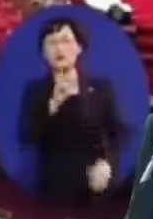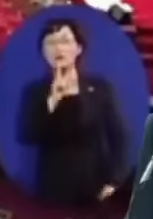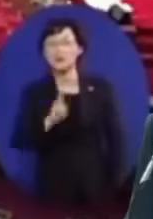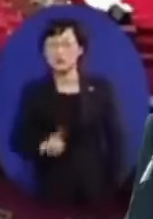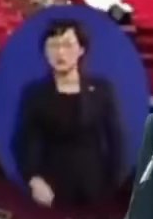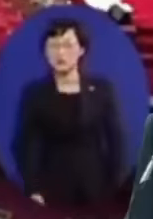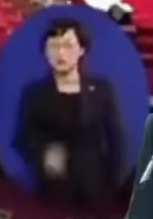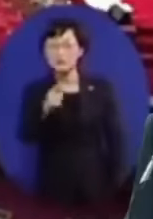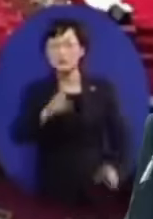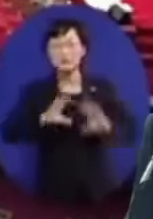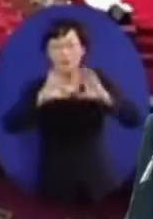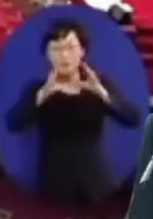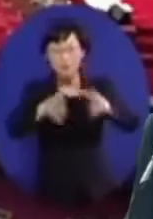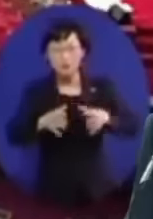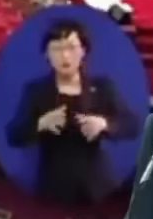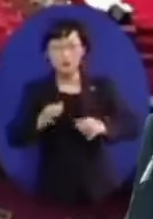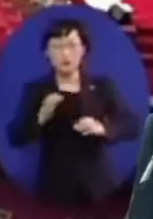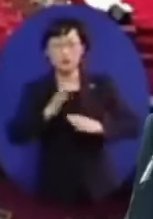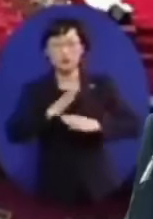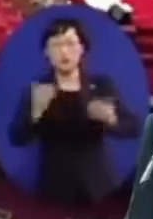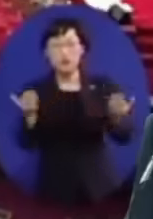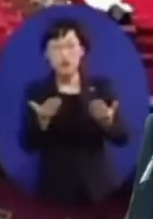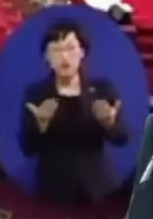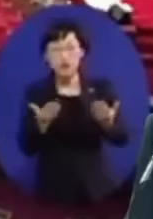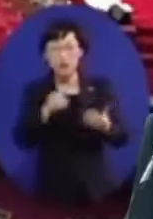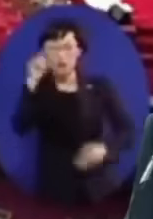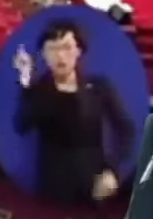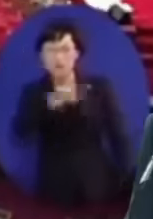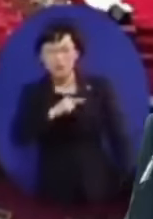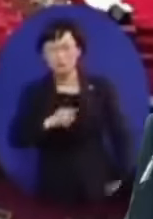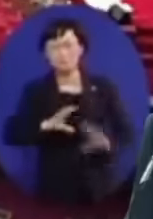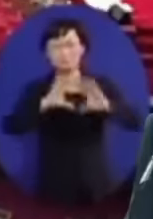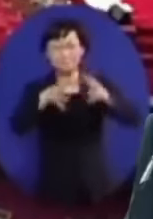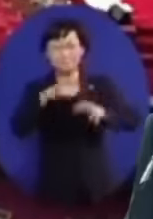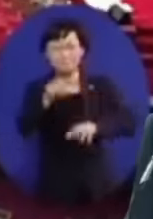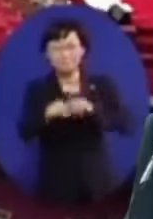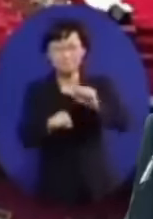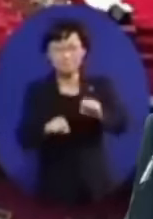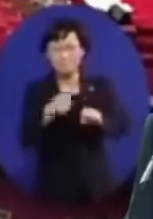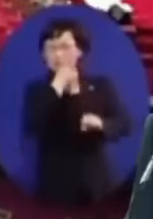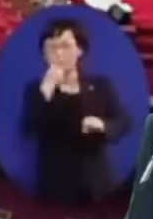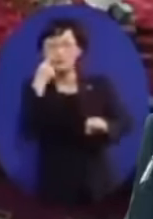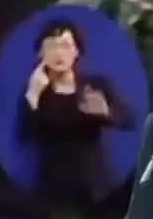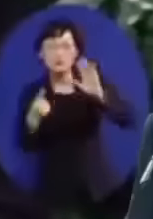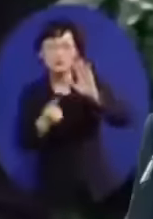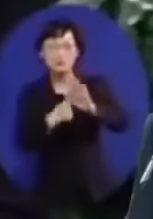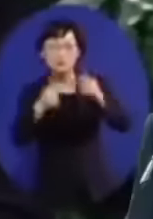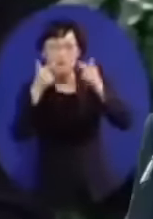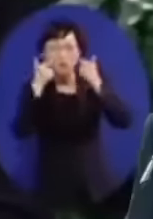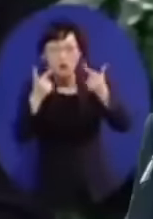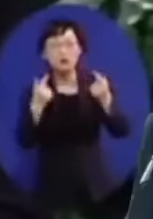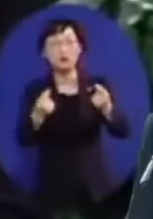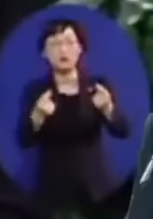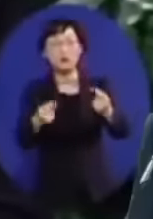이 세상의 그 무서운 일들은 악이 세상을 지배하고 있다는 증거를 보여주는 것입니다.